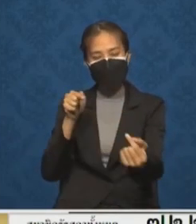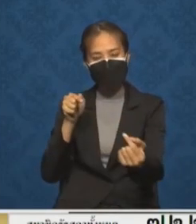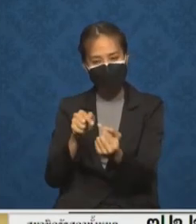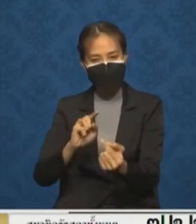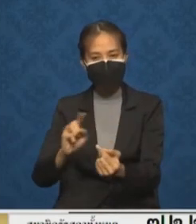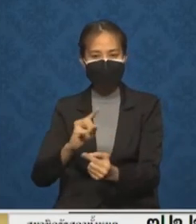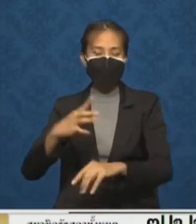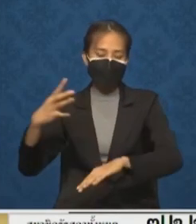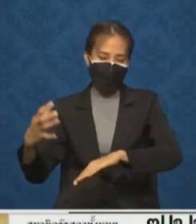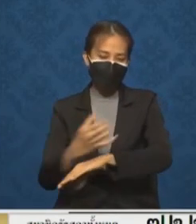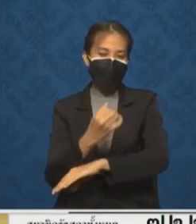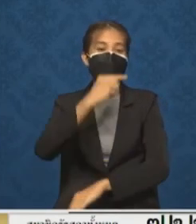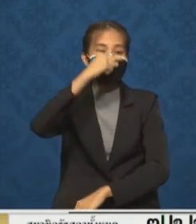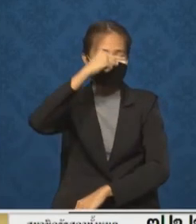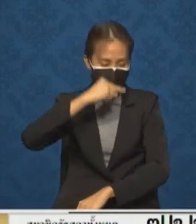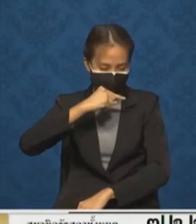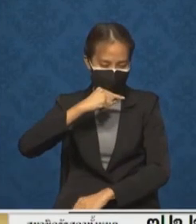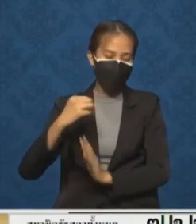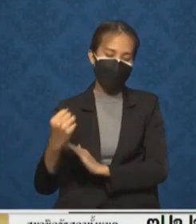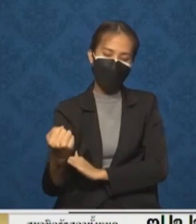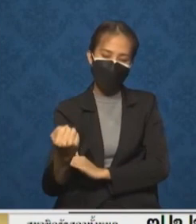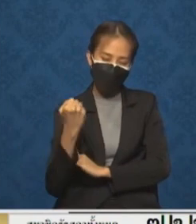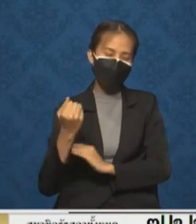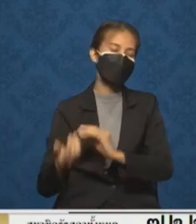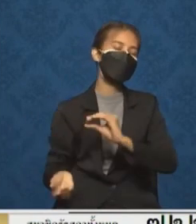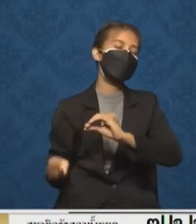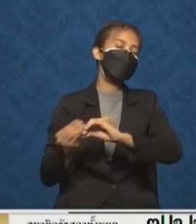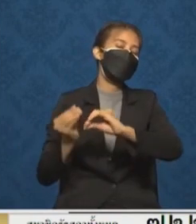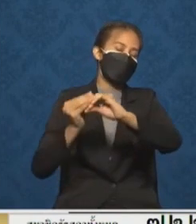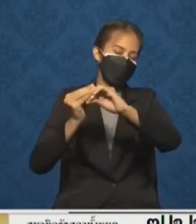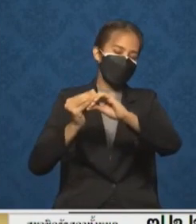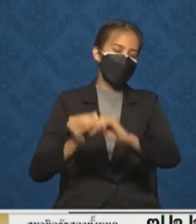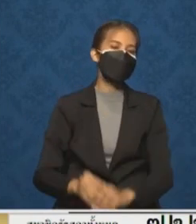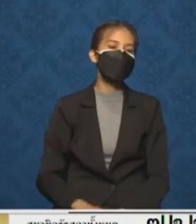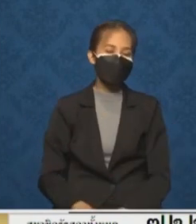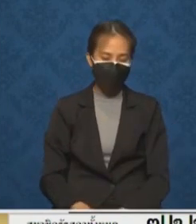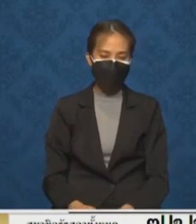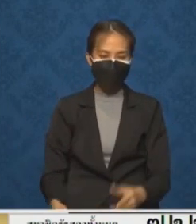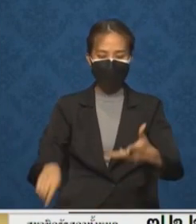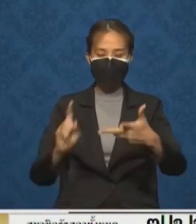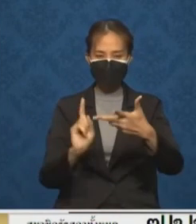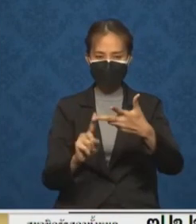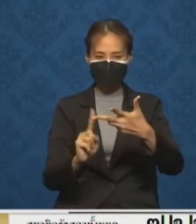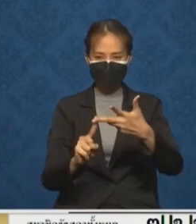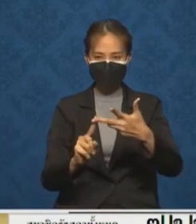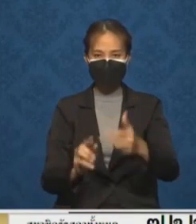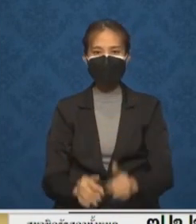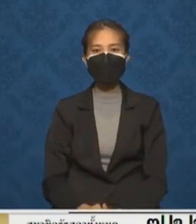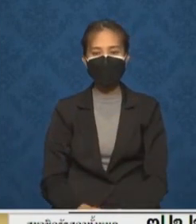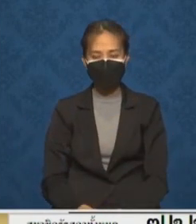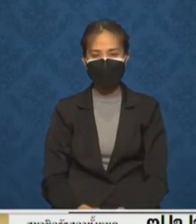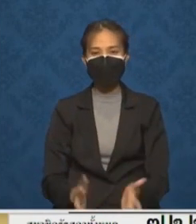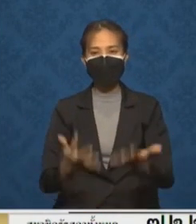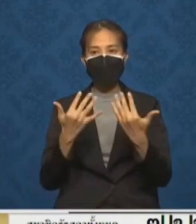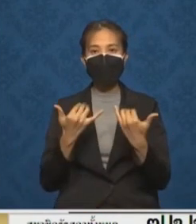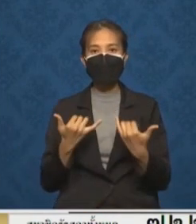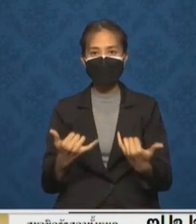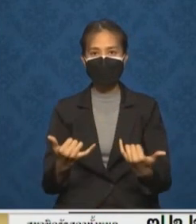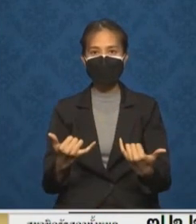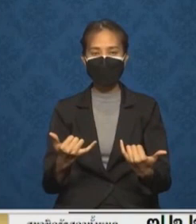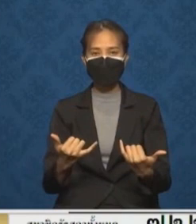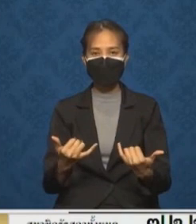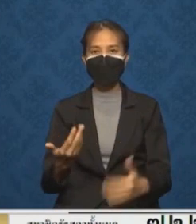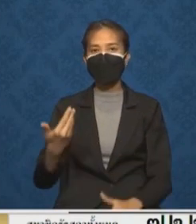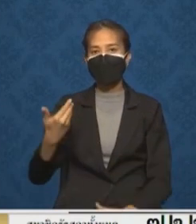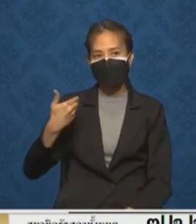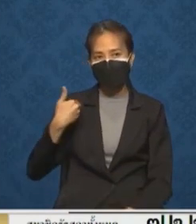และระบบการเมืองไทยให้เข้มแข็งมากขึ้นและประการที่3โดยที่วันนี้